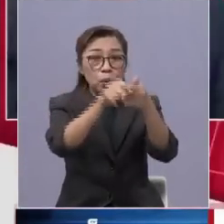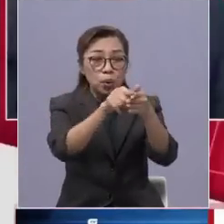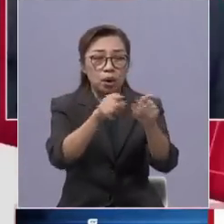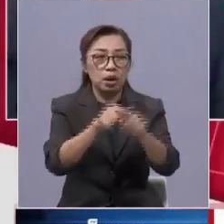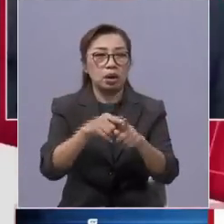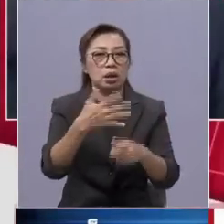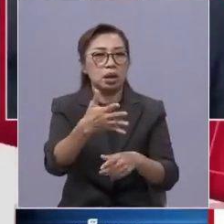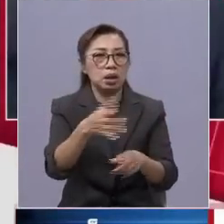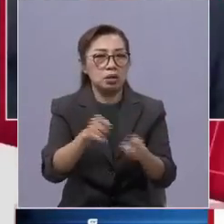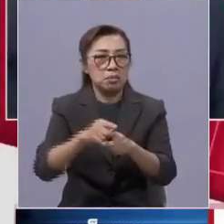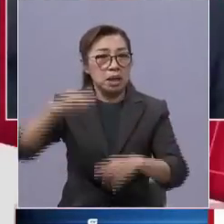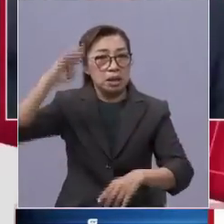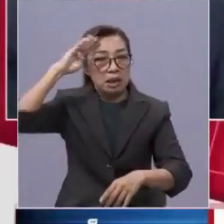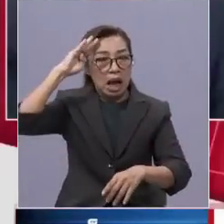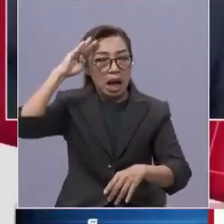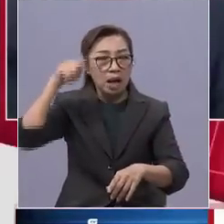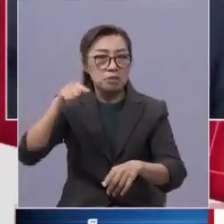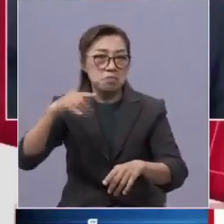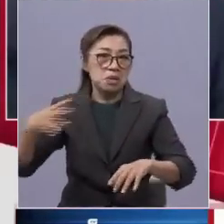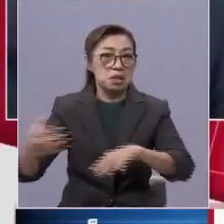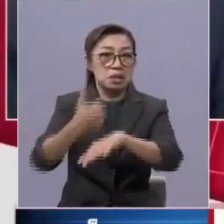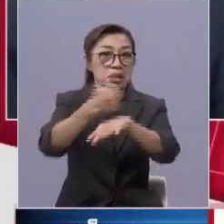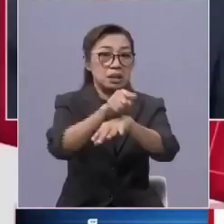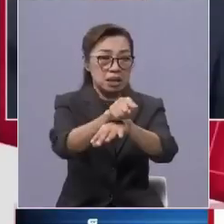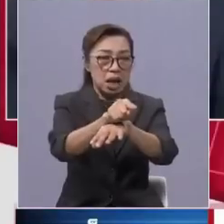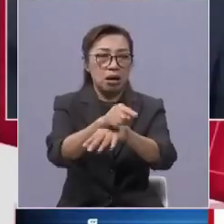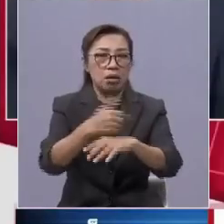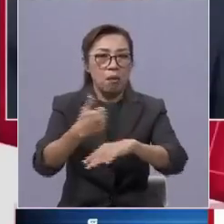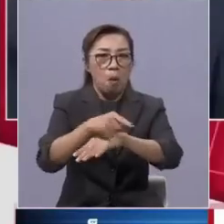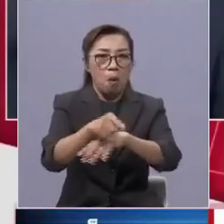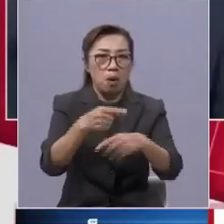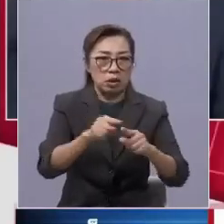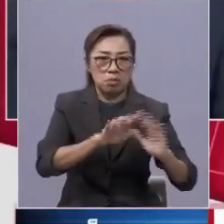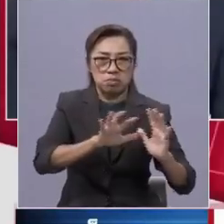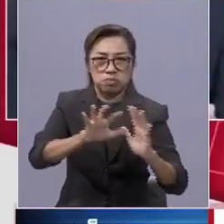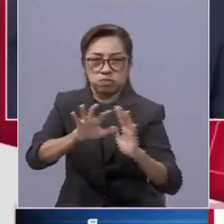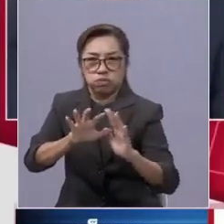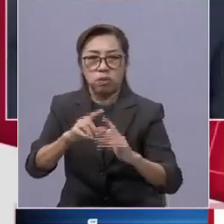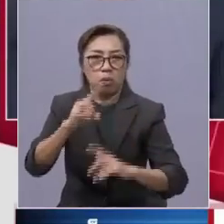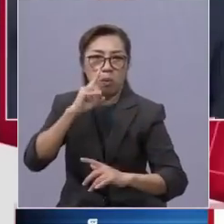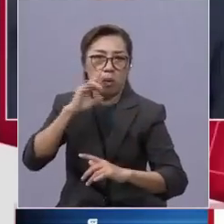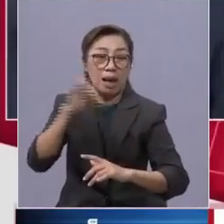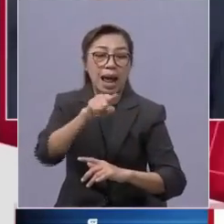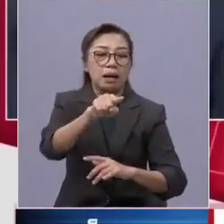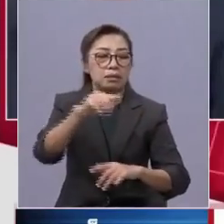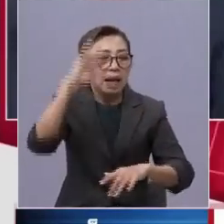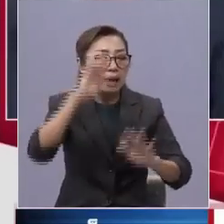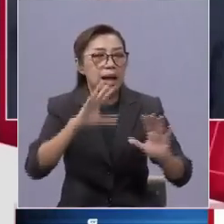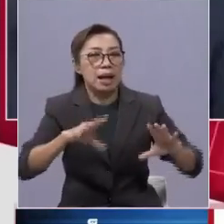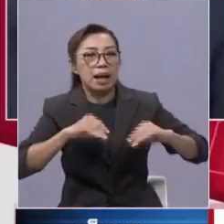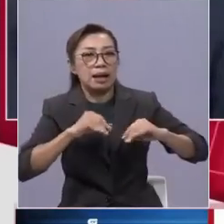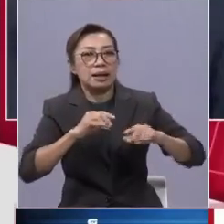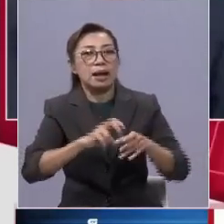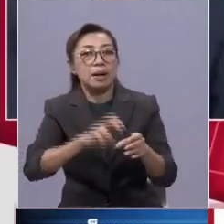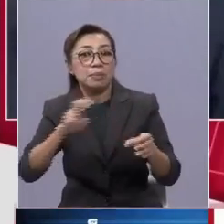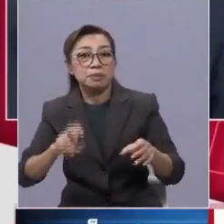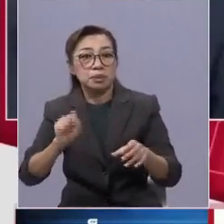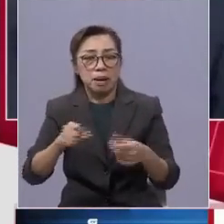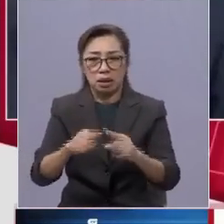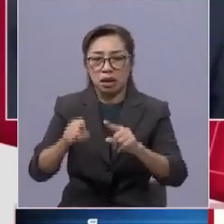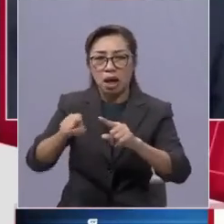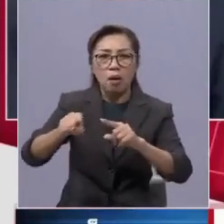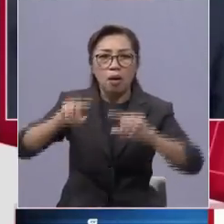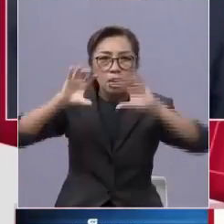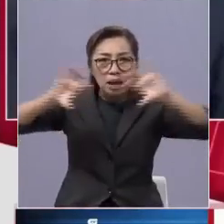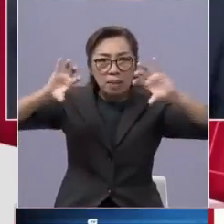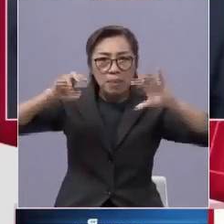ออกมาจากกรมกรองแล้วก็ถอยฉากทางการเมืองนั้นมีแรงผลักดันที่ค่อนข้างชัดเจนแต่การก่อรูปของรัฐบาลเศรษฐาจะเห็นว่า